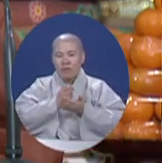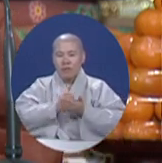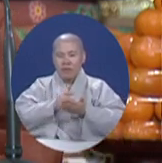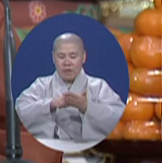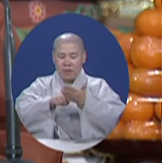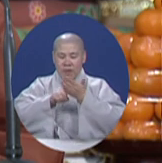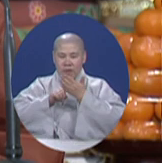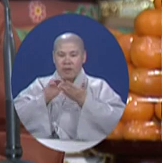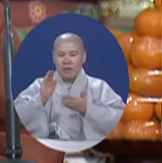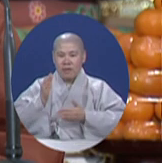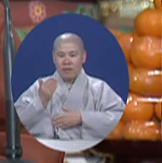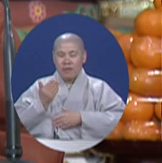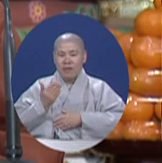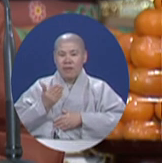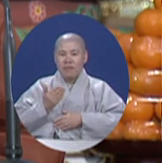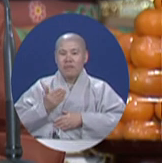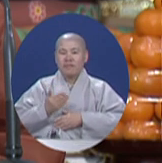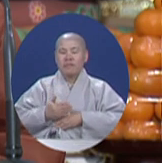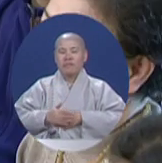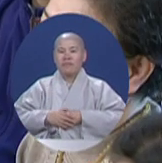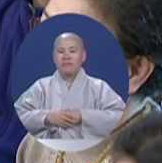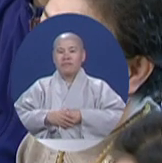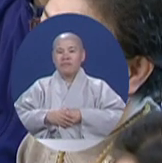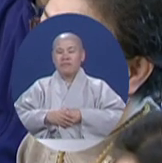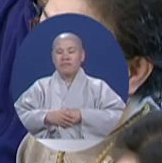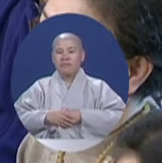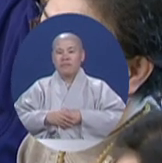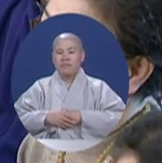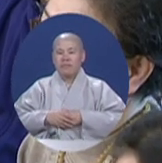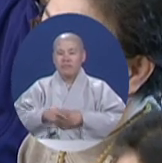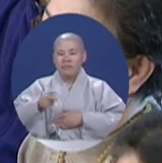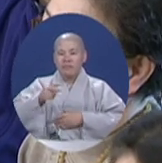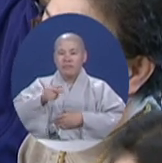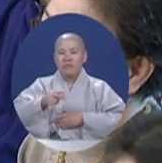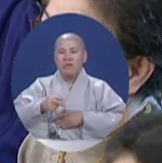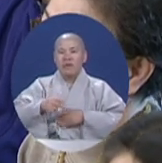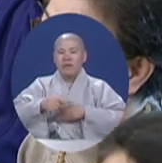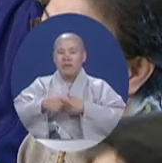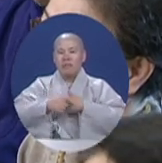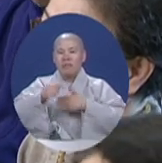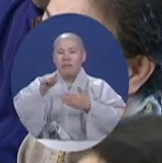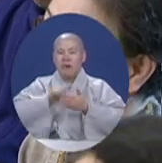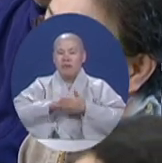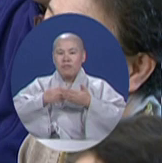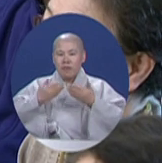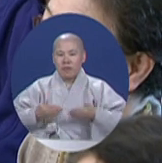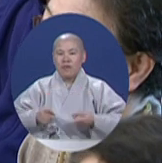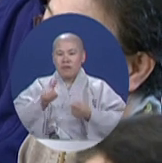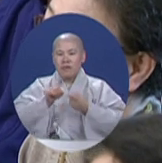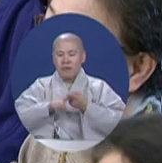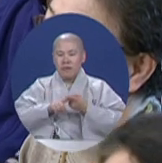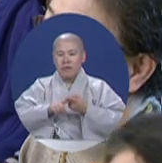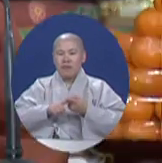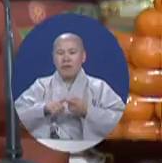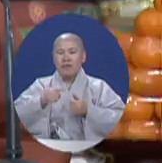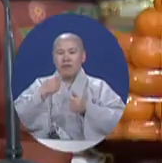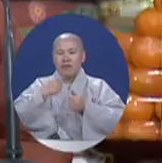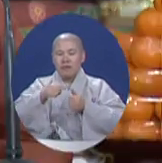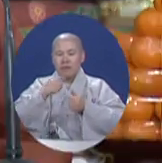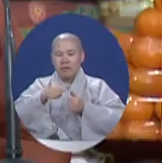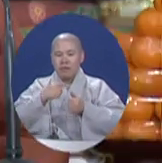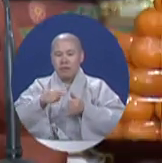현어 오척신이라. 이렇게 이 식심을 강조를 하셨어요.